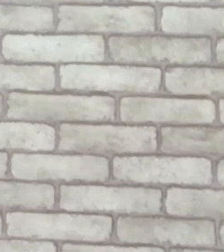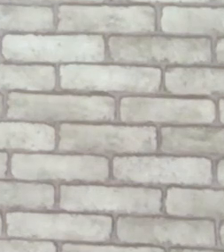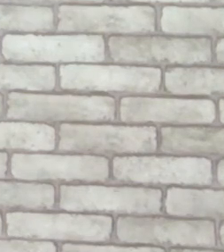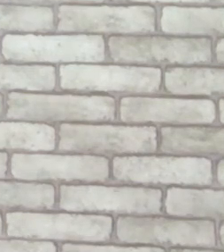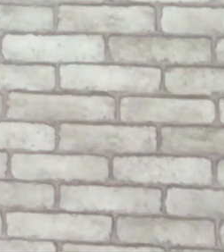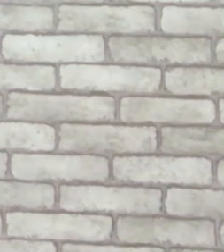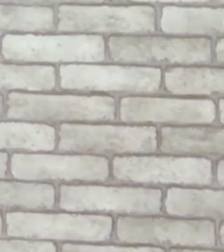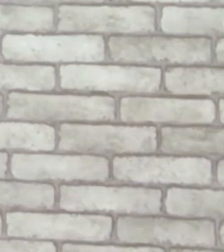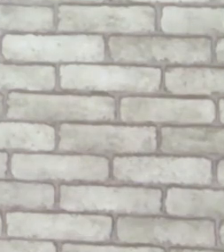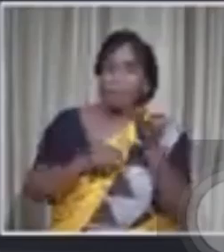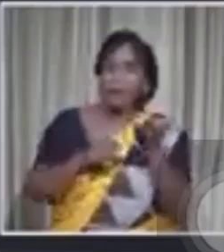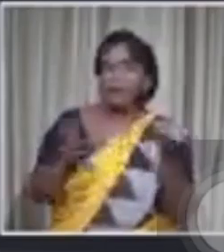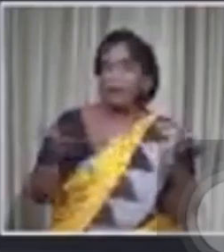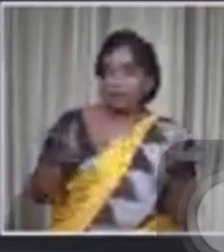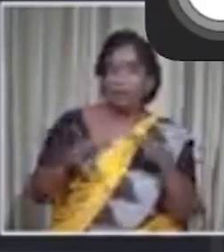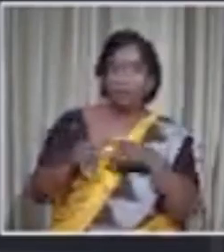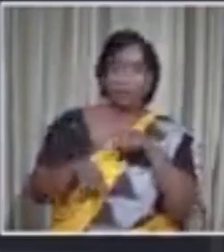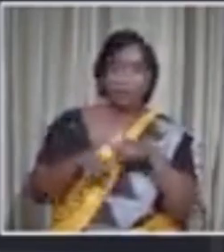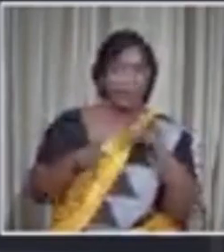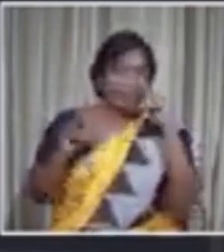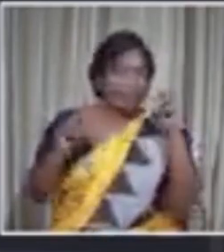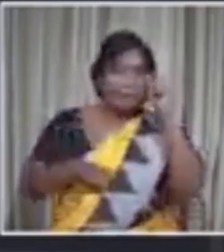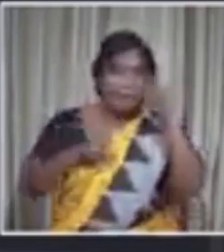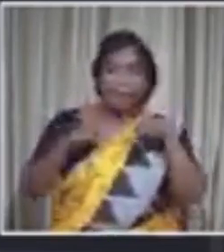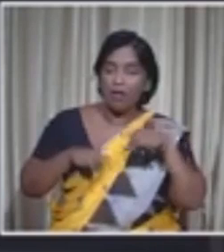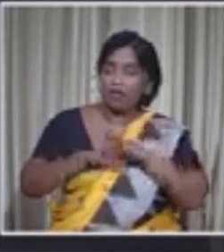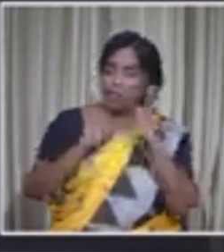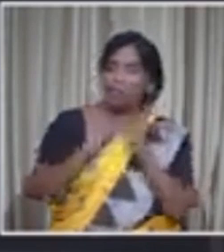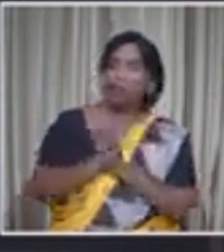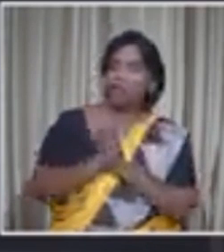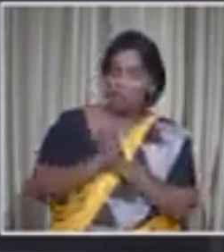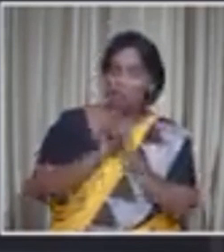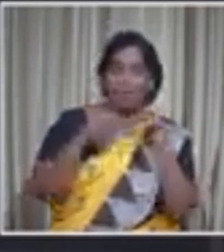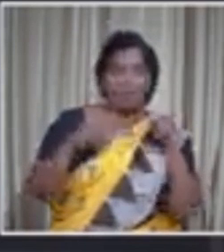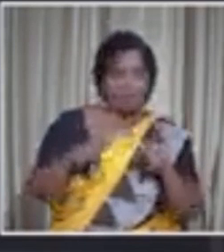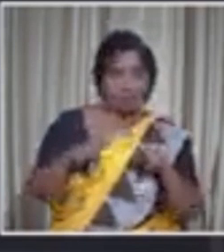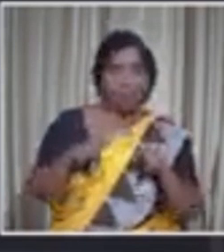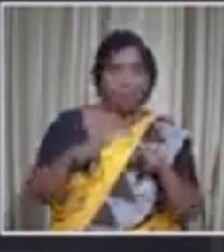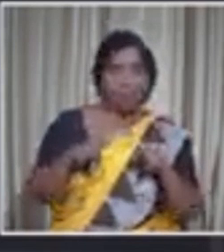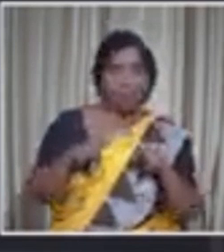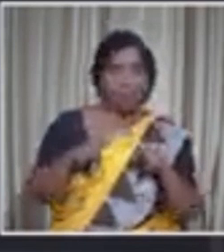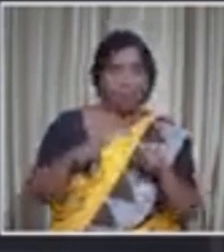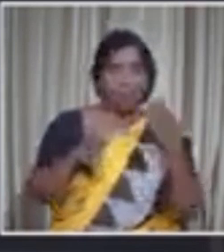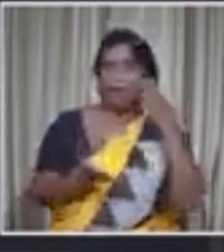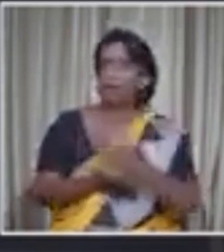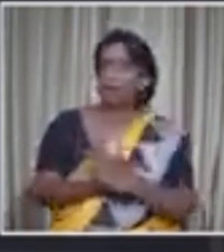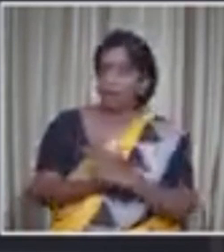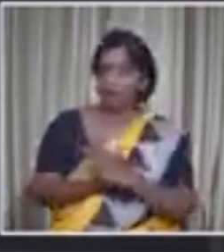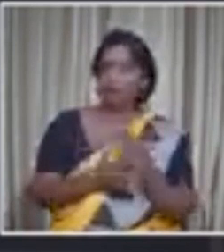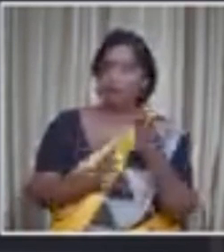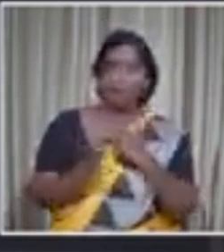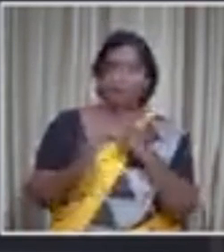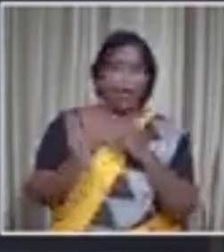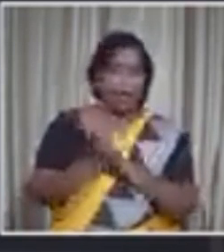என்ன விசரா அப்படின்னு சொல்லி அவர் கேக்குறாரு பசரை பதுளை பண்டாரவலை அப்புத்தலை நகரங்கள் ஹெட்டன் தலாக்கலை நகரம்